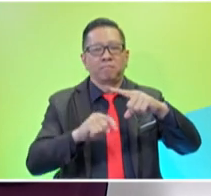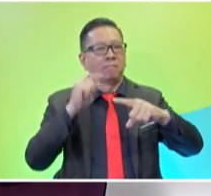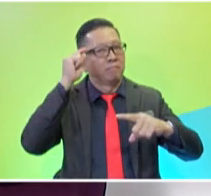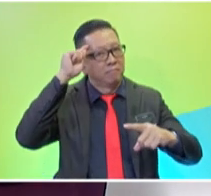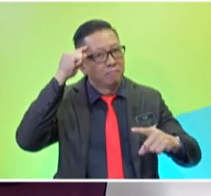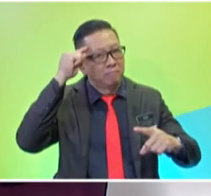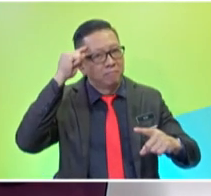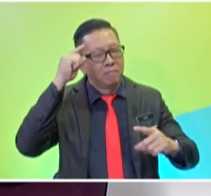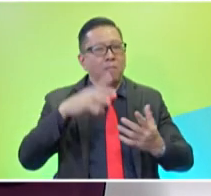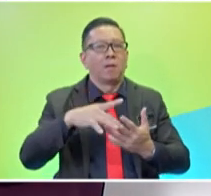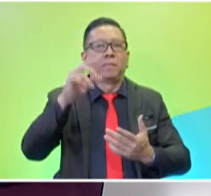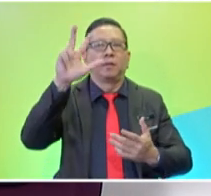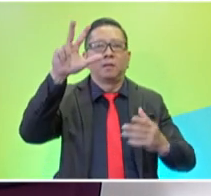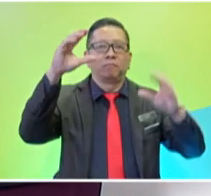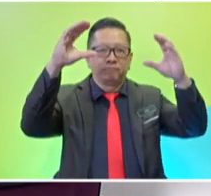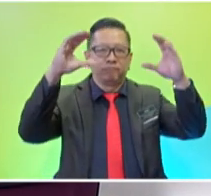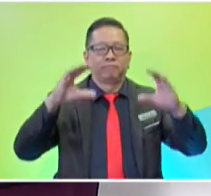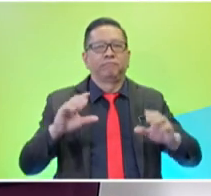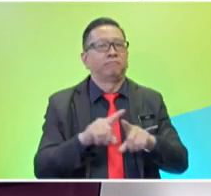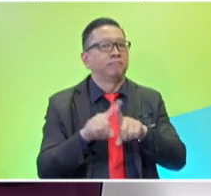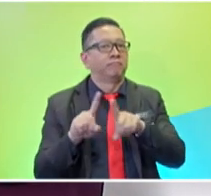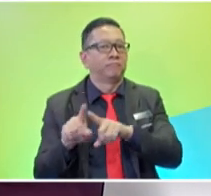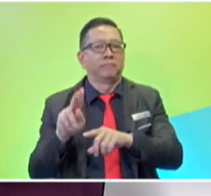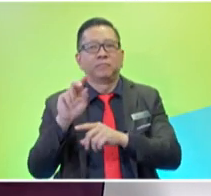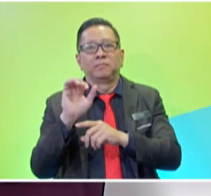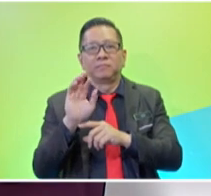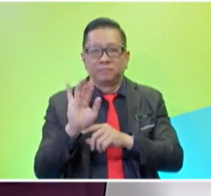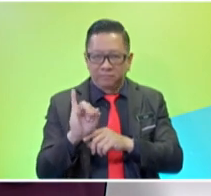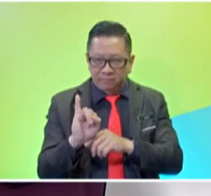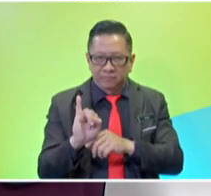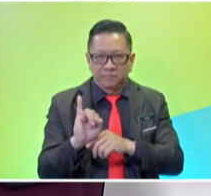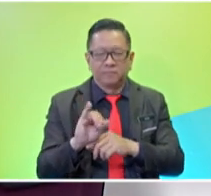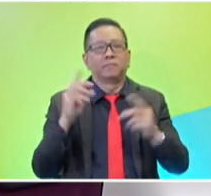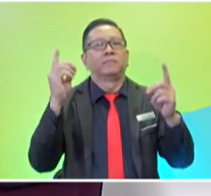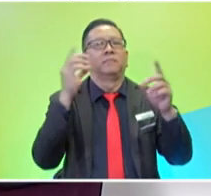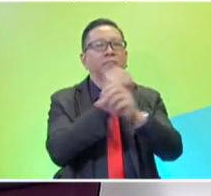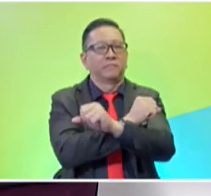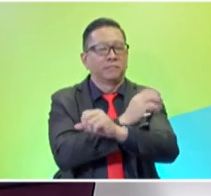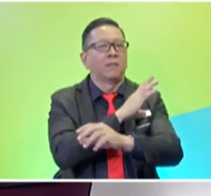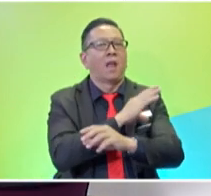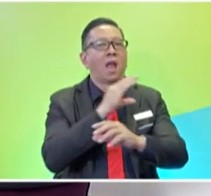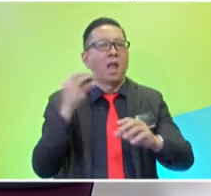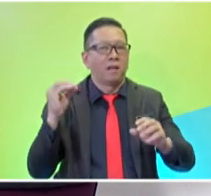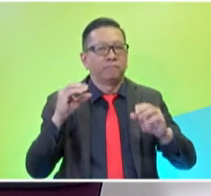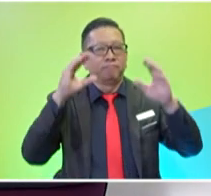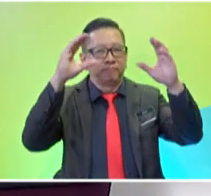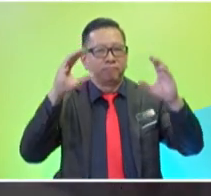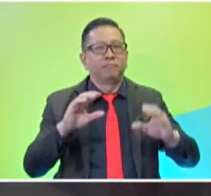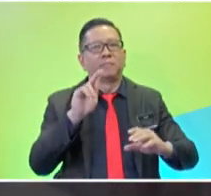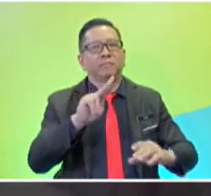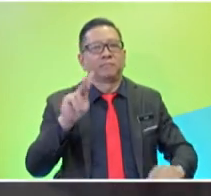memilih tiga kaitan berbelanja yaitu kaidah yunitari kaidah pendaratan silang dan kaidah ke